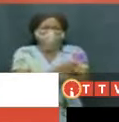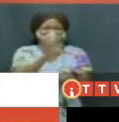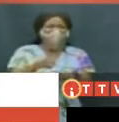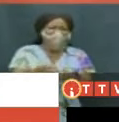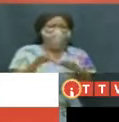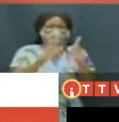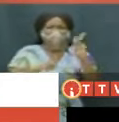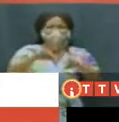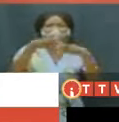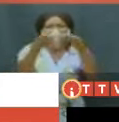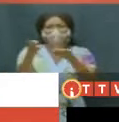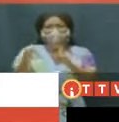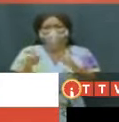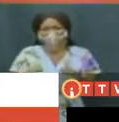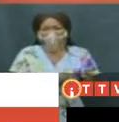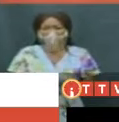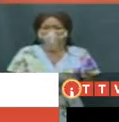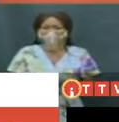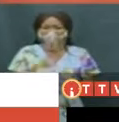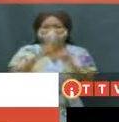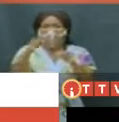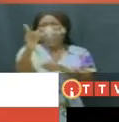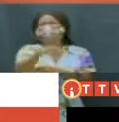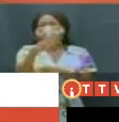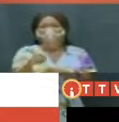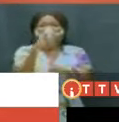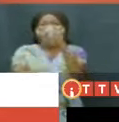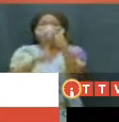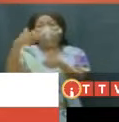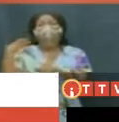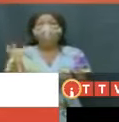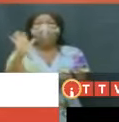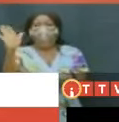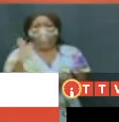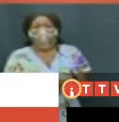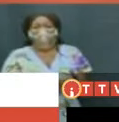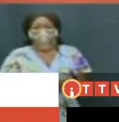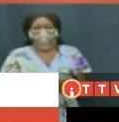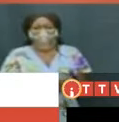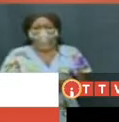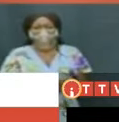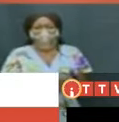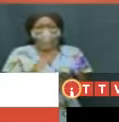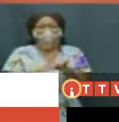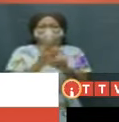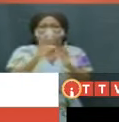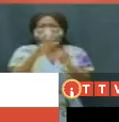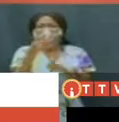ena amafuna mationa ngati Malawi koma umanena kuti ayi Malawi apeza nawo vaccine inu